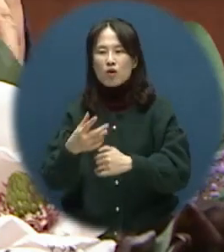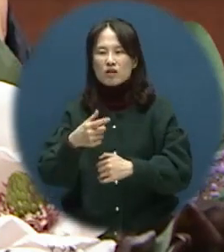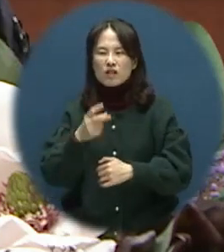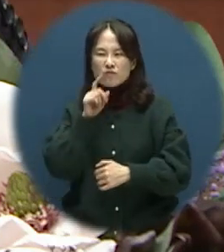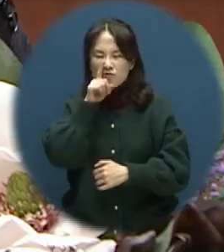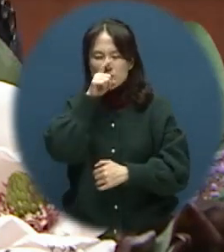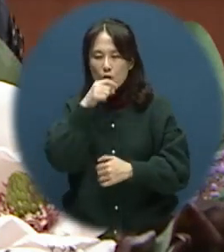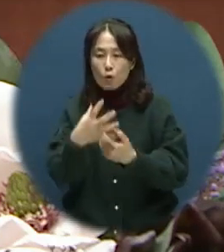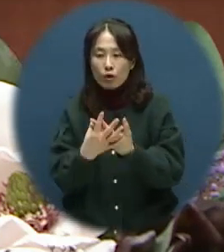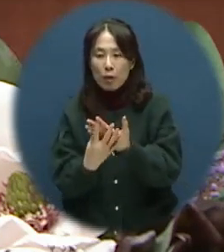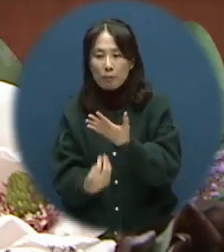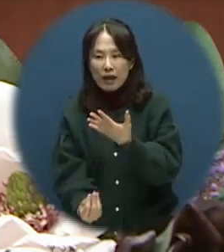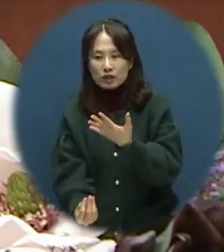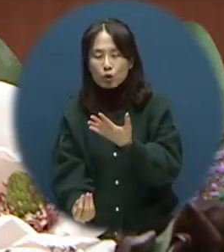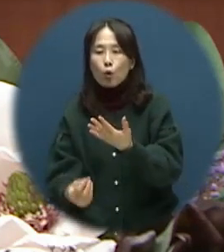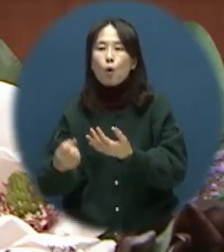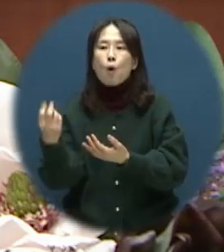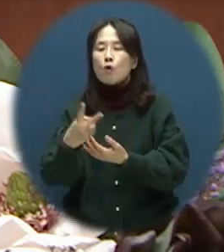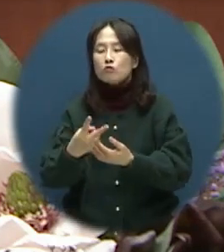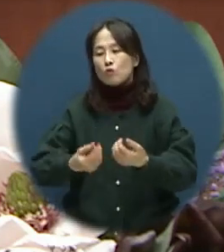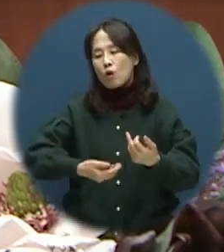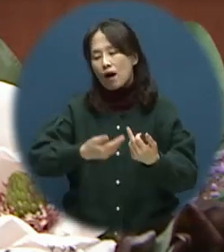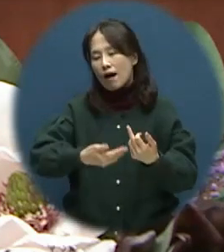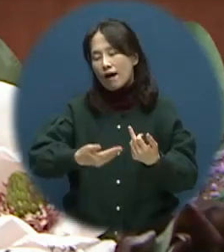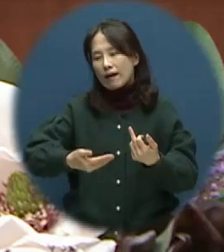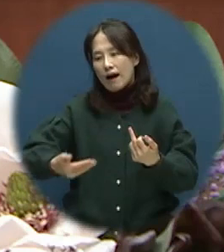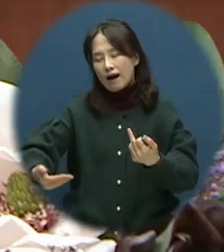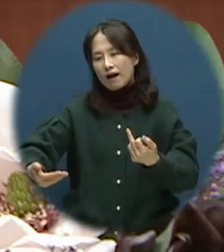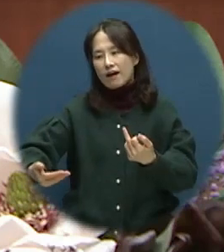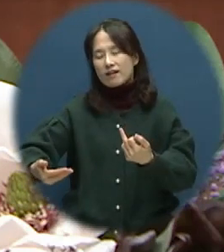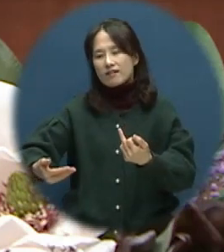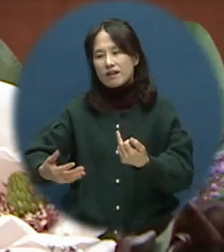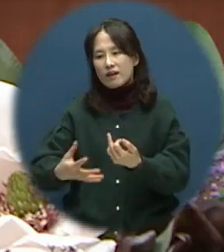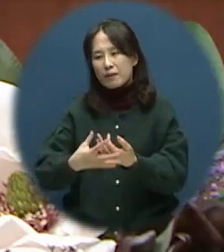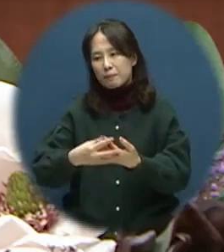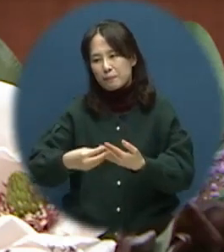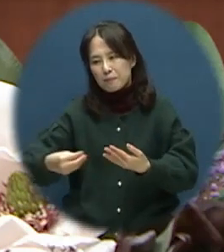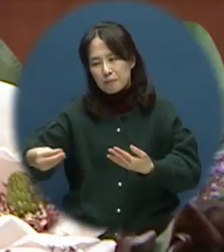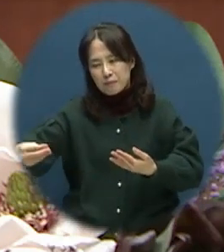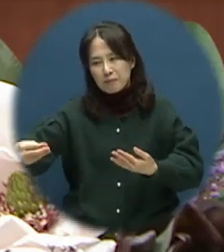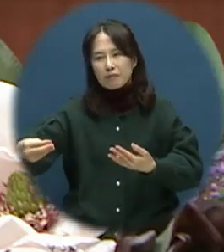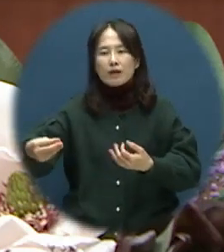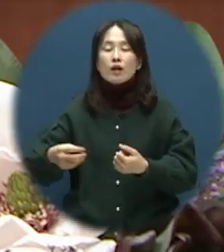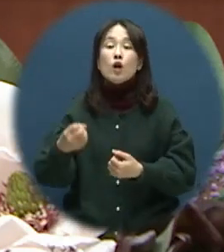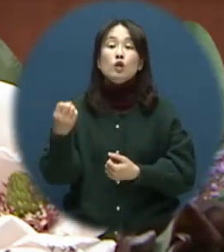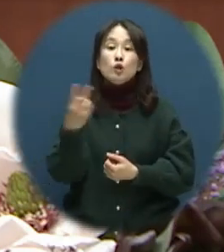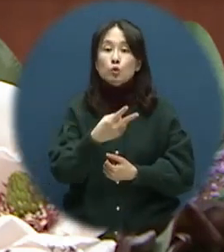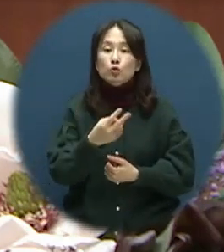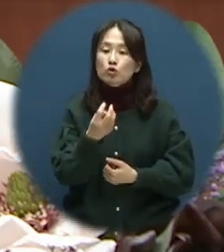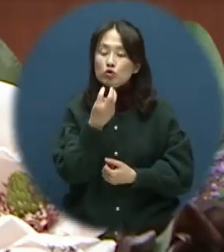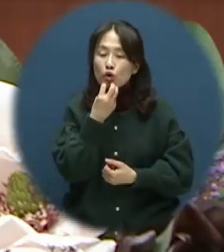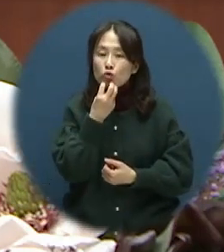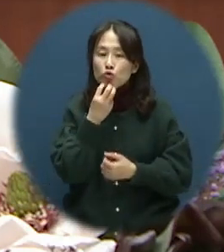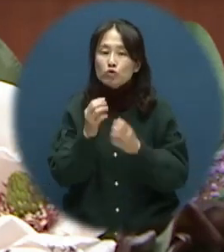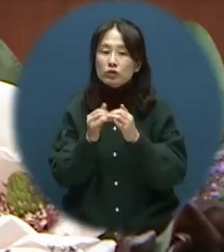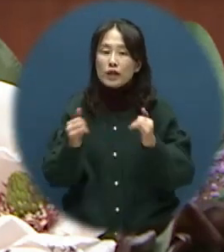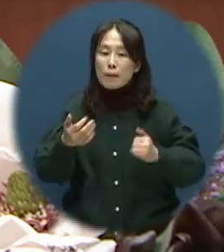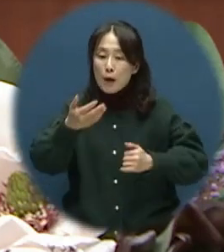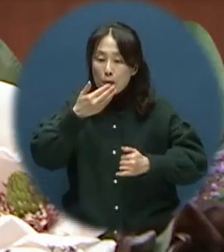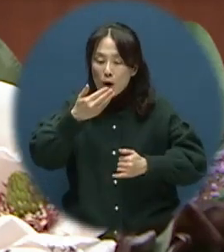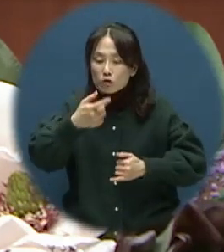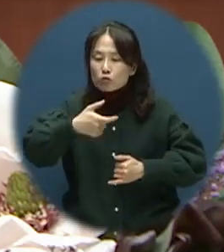그 서강이 동강하고 만난 남한강이 되죠. 남한강이 되면 어디로 오냐면 바로 서울과 수도권 시민들이 먹는 식수입니다.